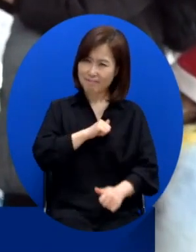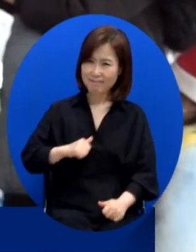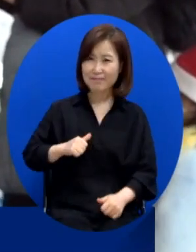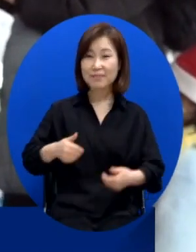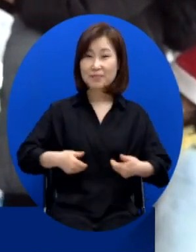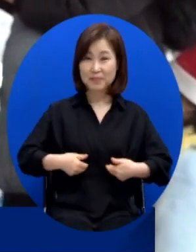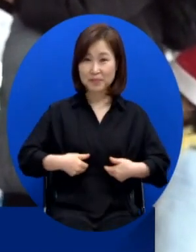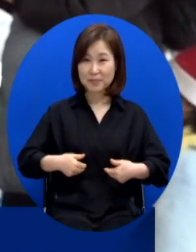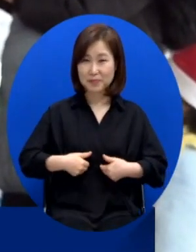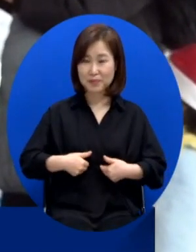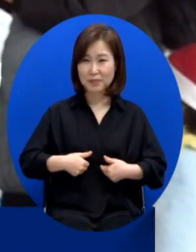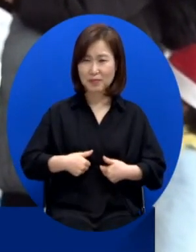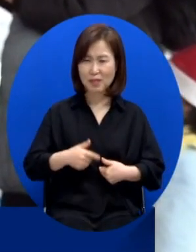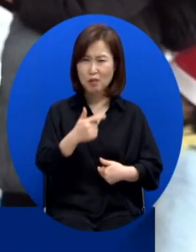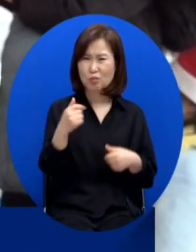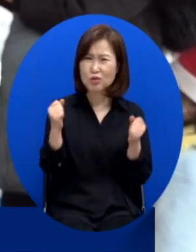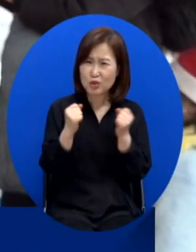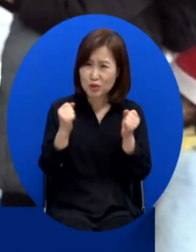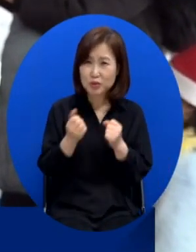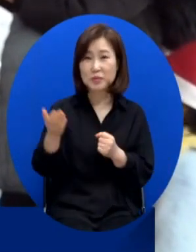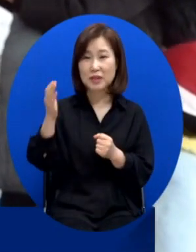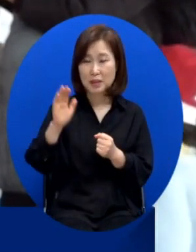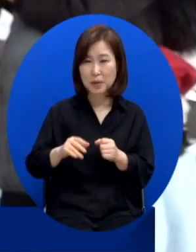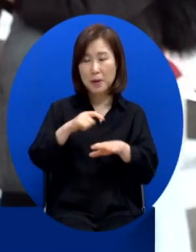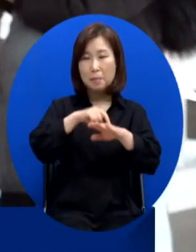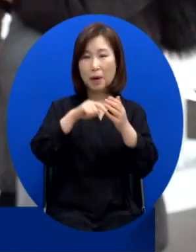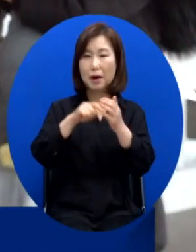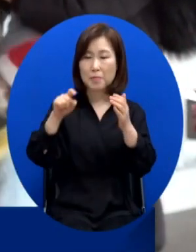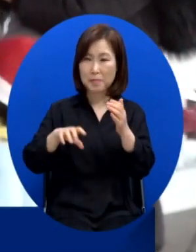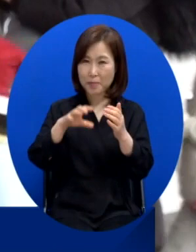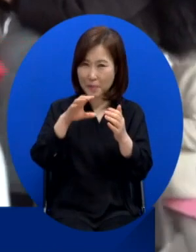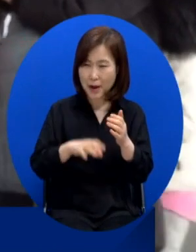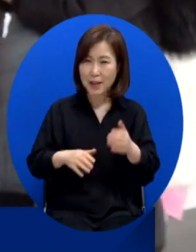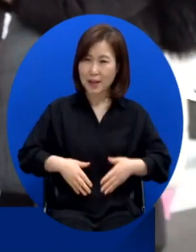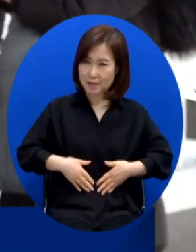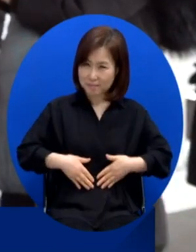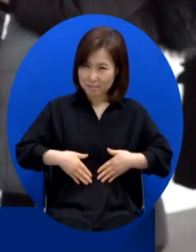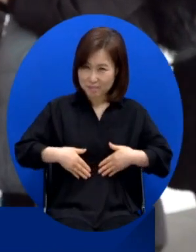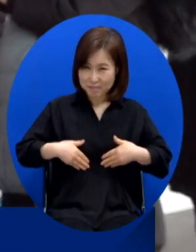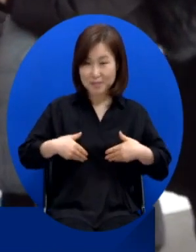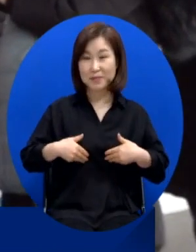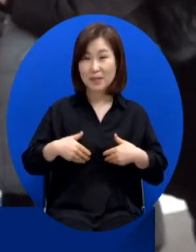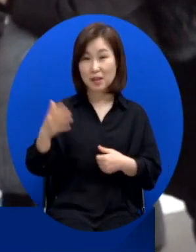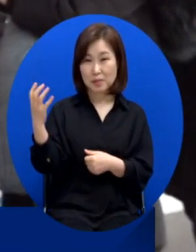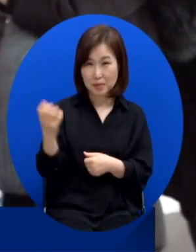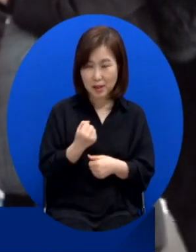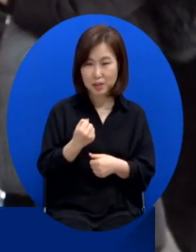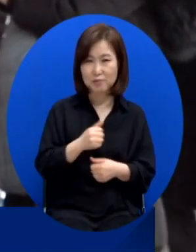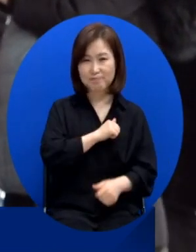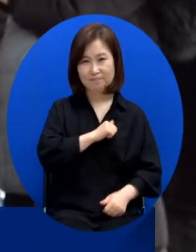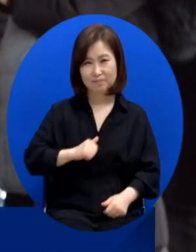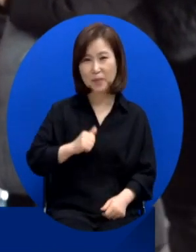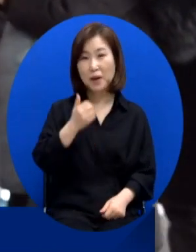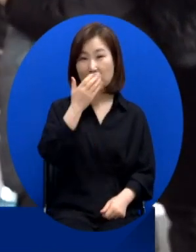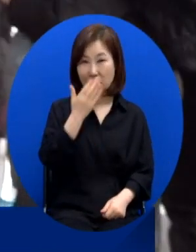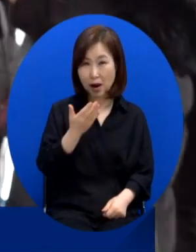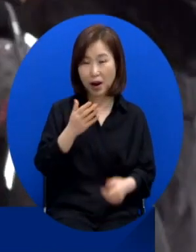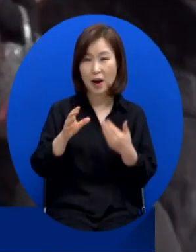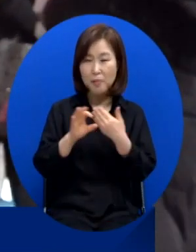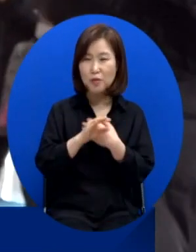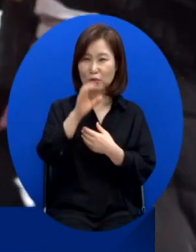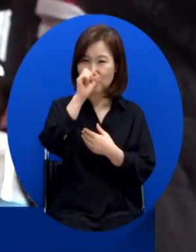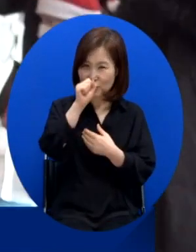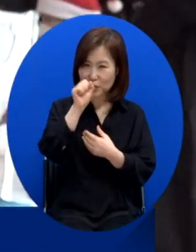아니겠습니까? 너무나 차갑지만 우리 마음에 따뜻한 화로 하나씩을 피우면서 견뎌내면 좋은